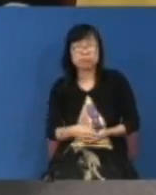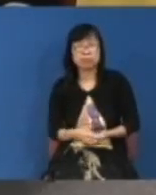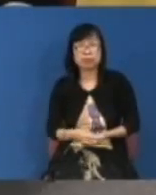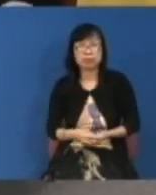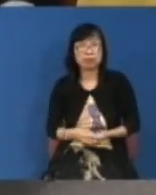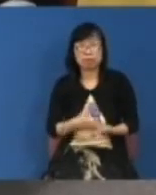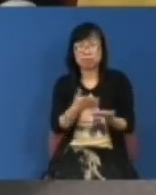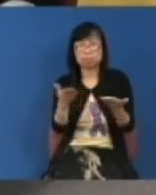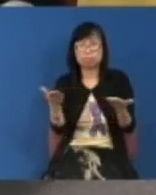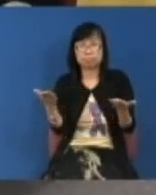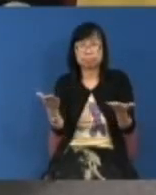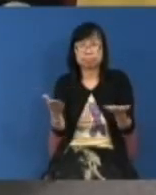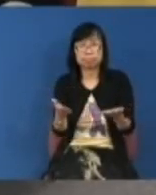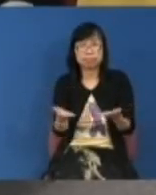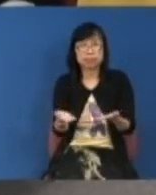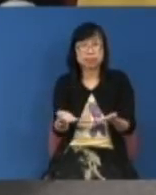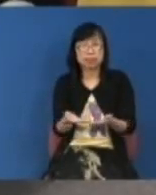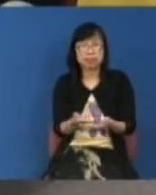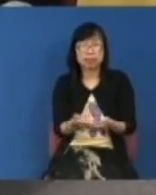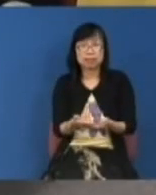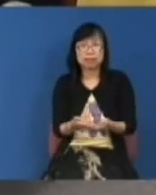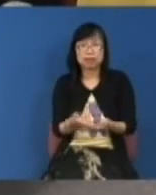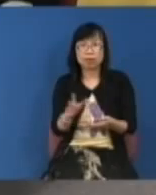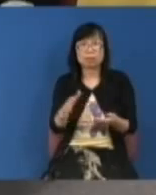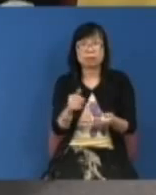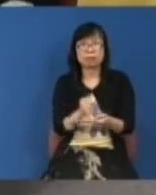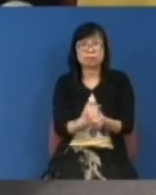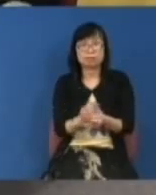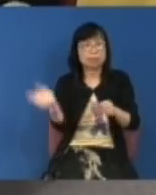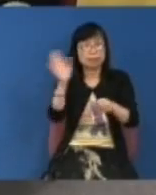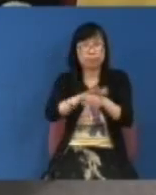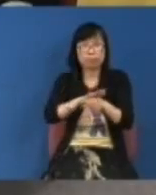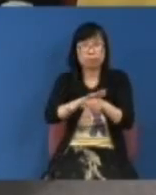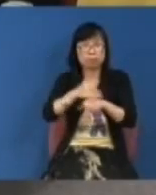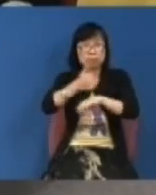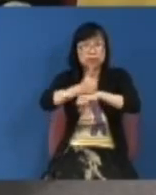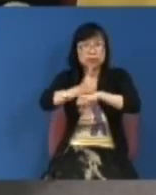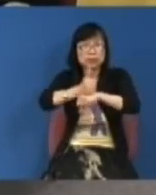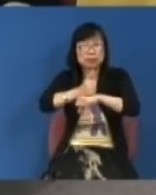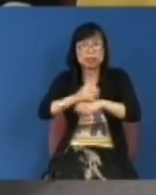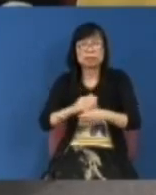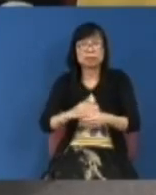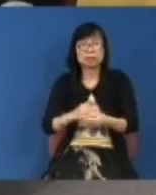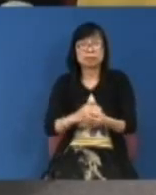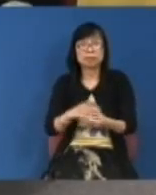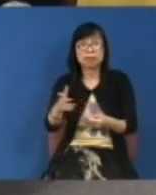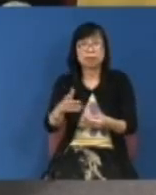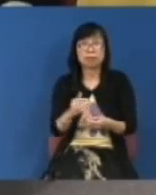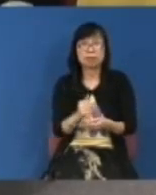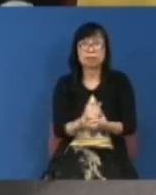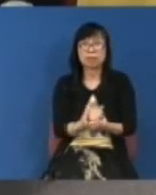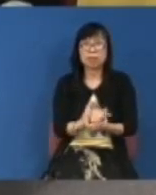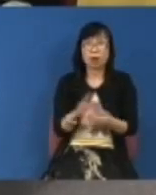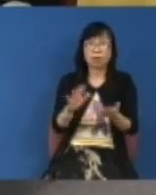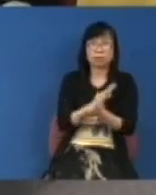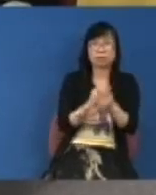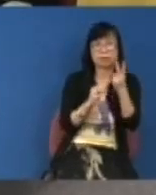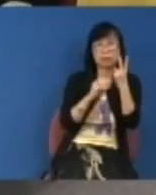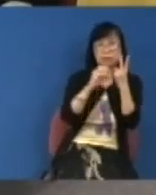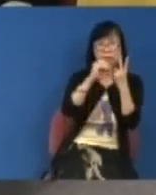噶啦，嗰、那個遞補機制就嚟過噶啦。又過一個2016